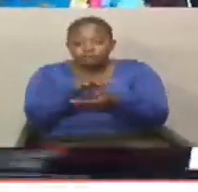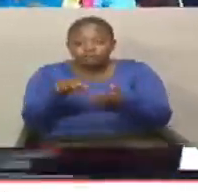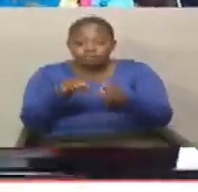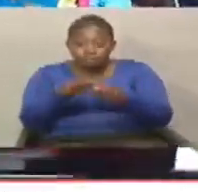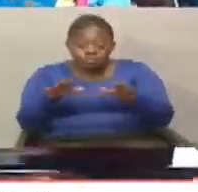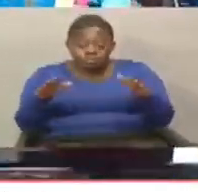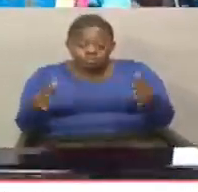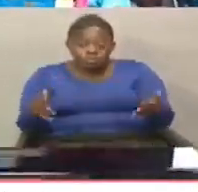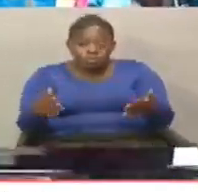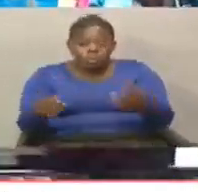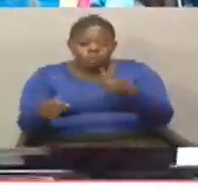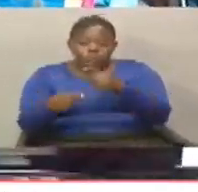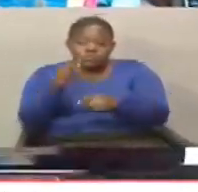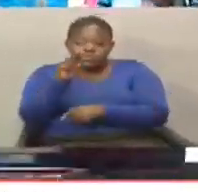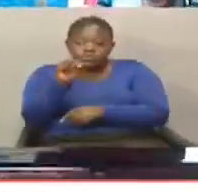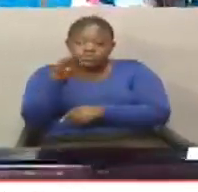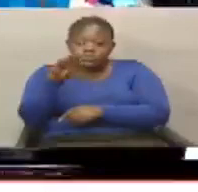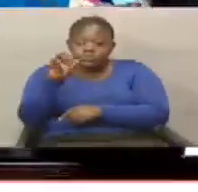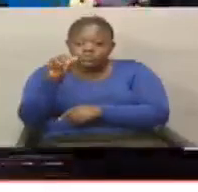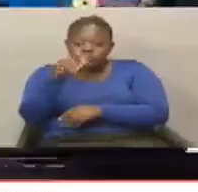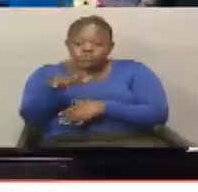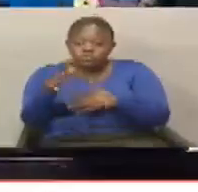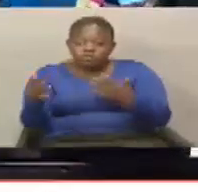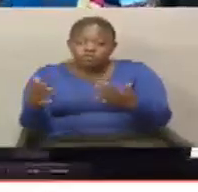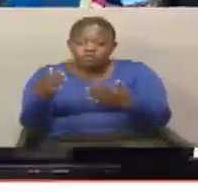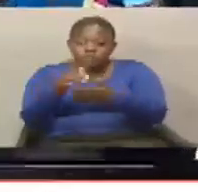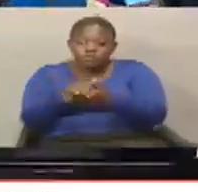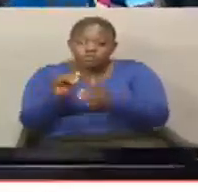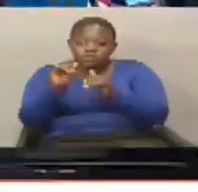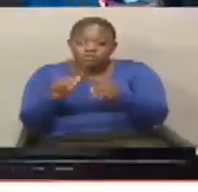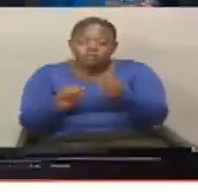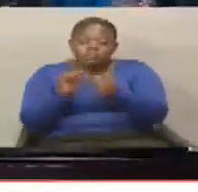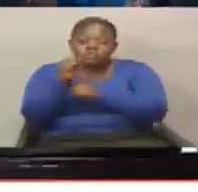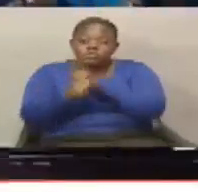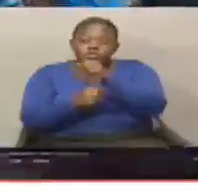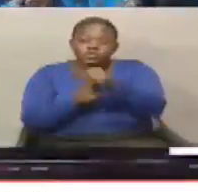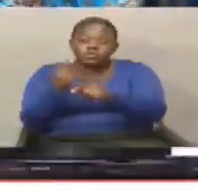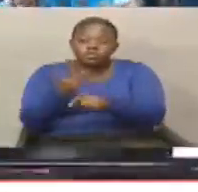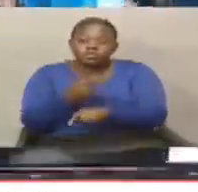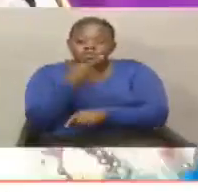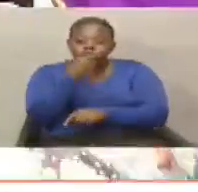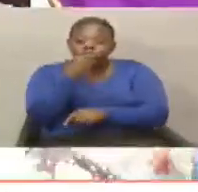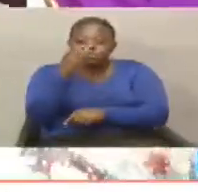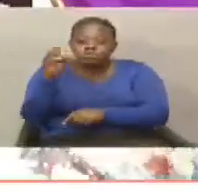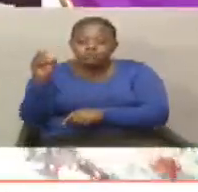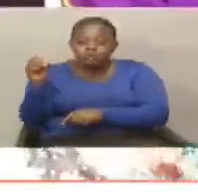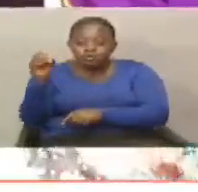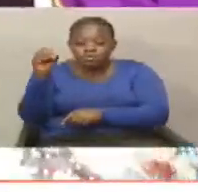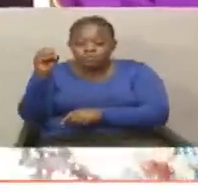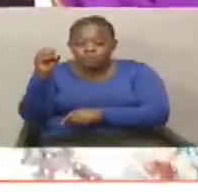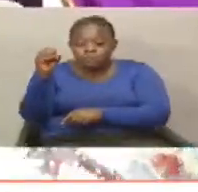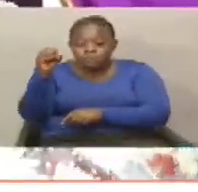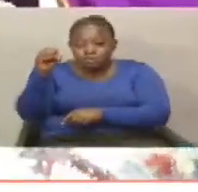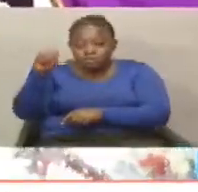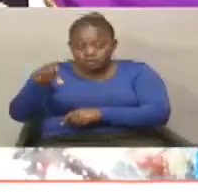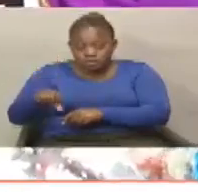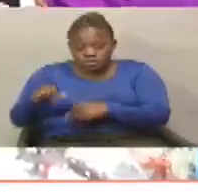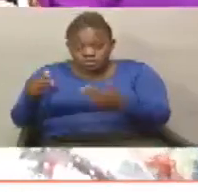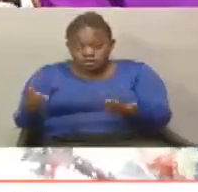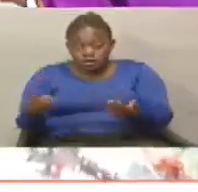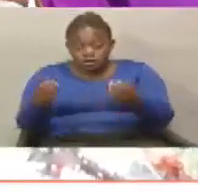z'ettaka eryassiza Naava n'ebba zimaze emyaka 15 okuviira ddala mu 2009. RDC agamba nti bagenda kukola